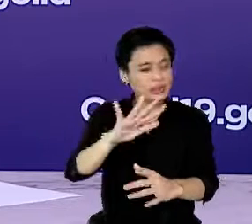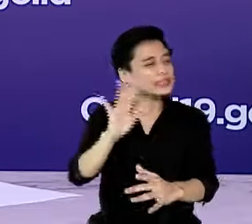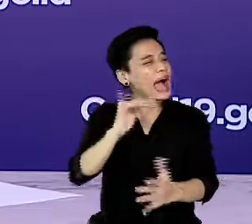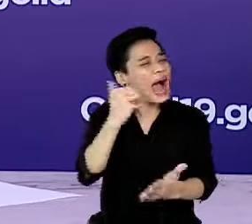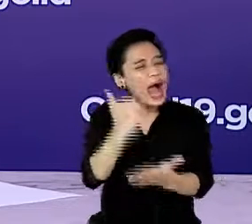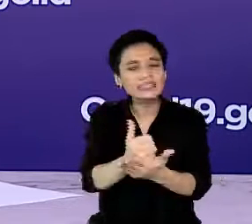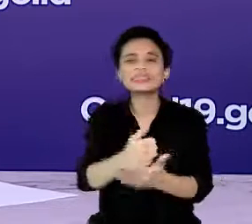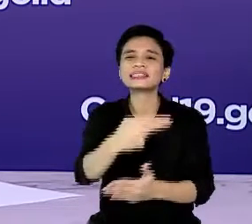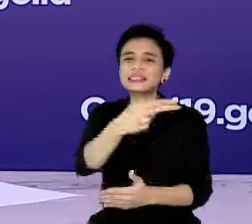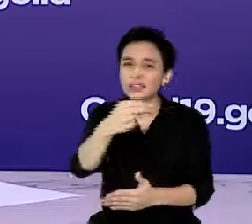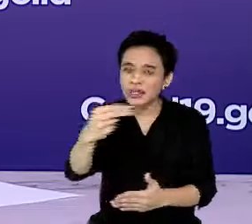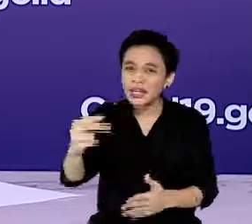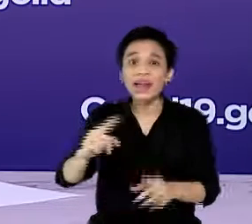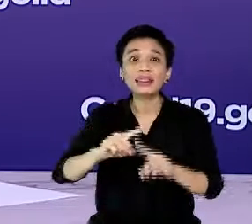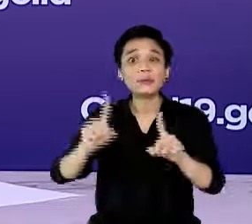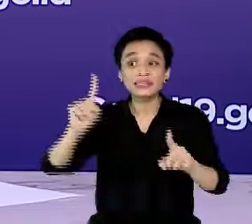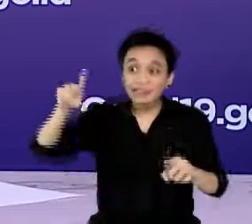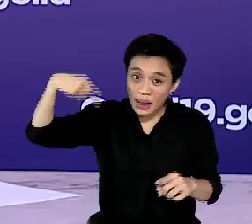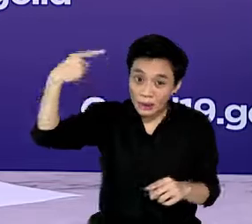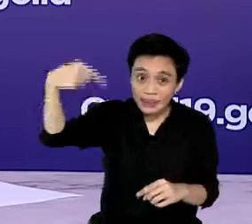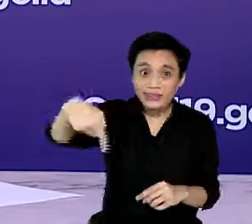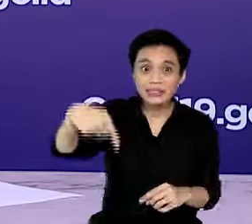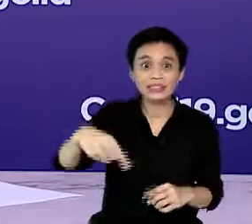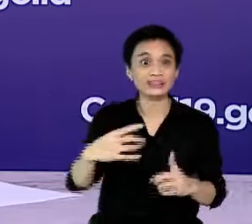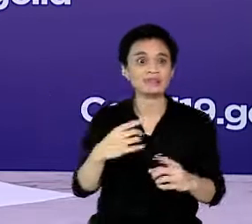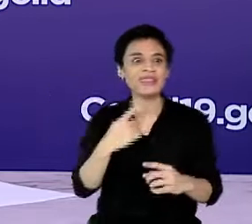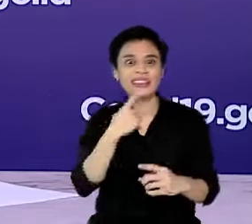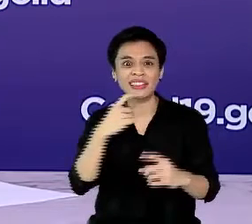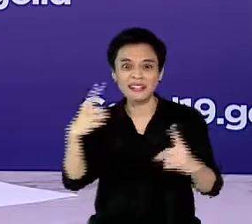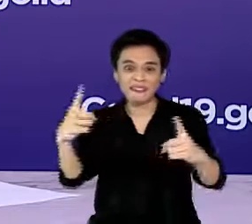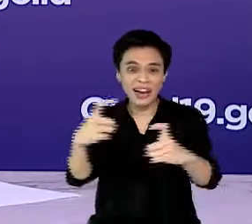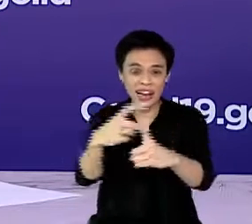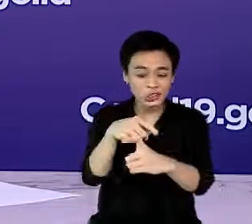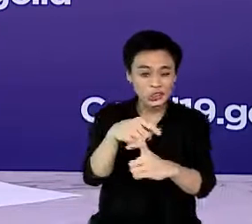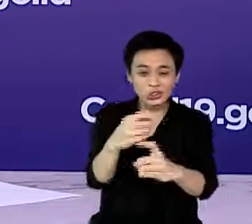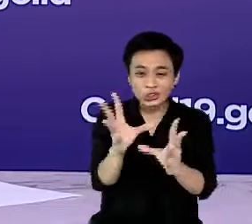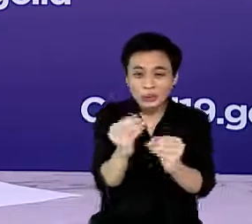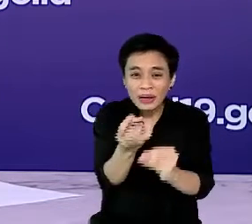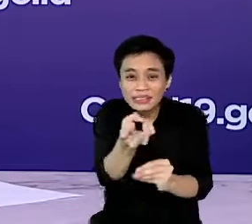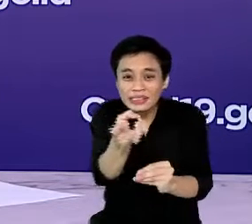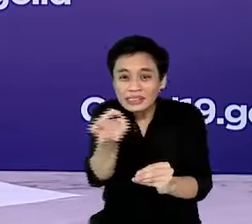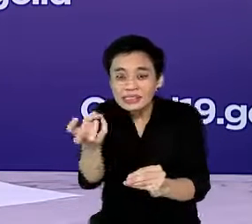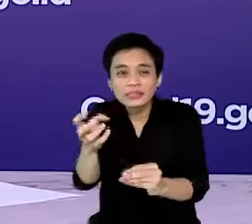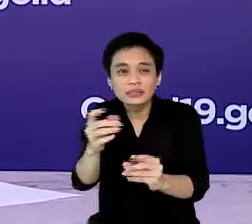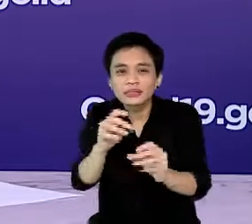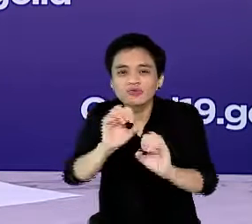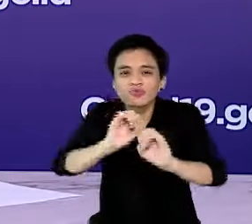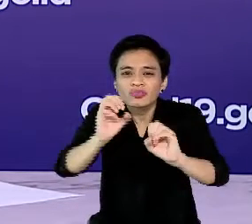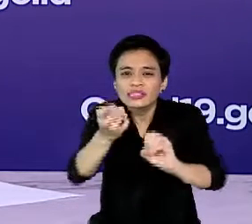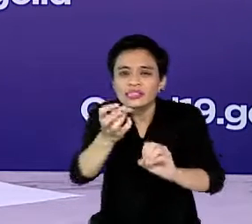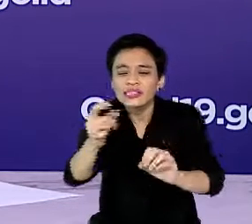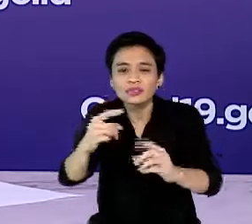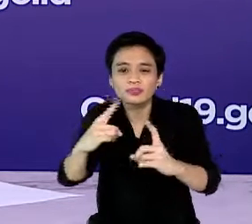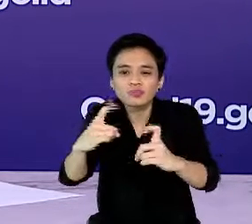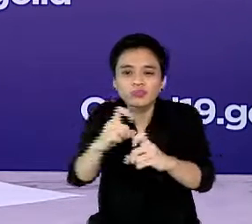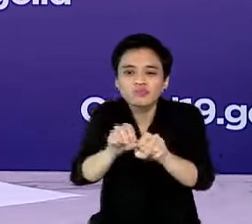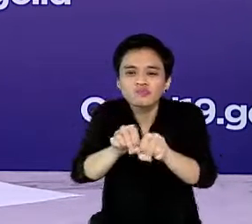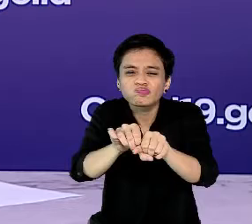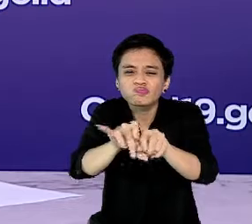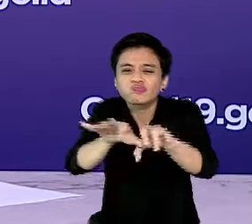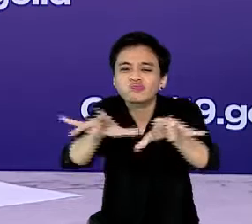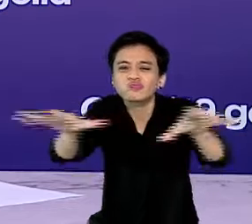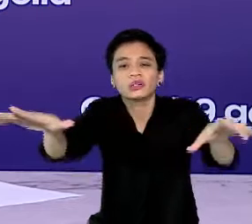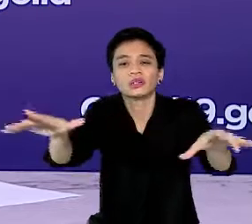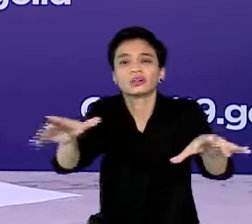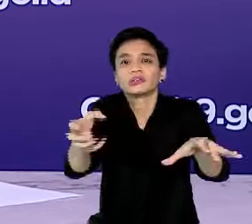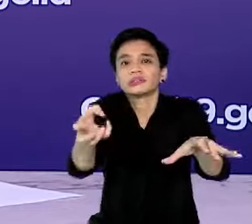Indonesia namun hingga saat ini informasi tentang varian tersebut sangat minim terutama kita dengan virulensi atau kecepatan penularannya